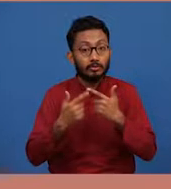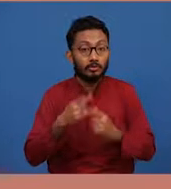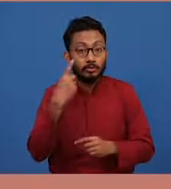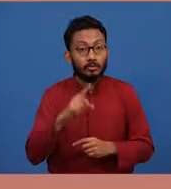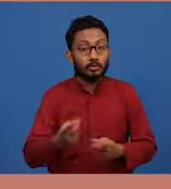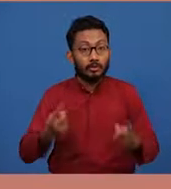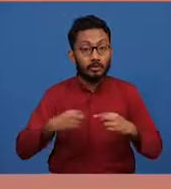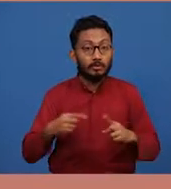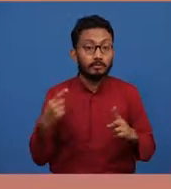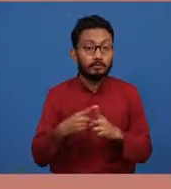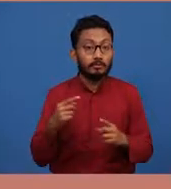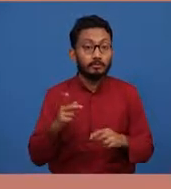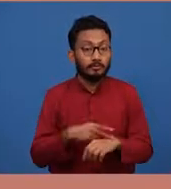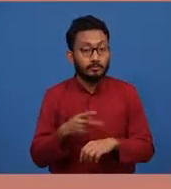itu?